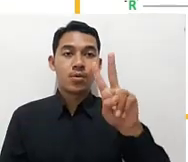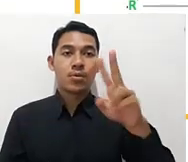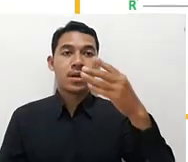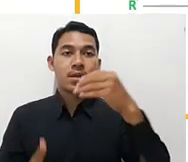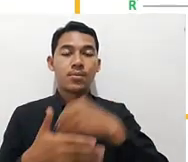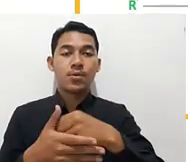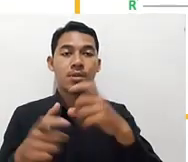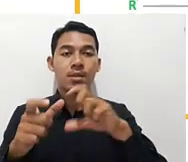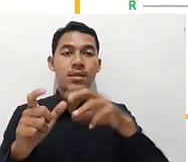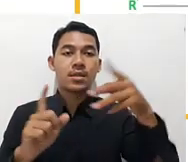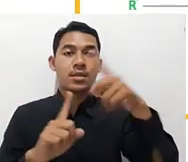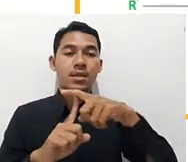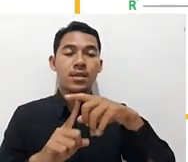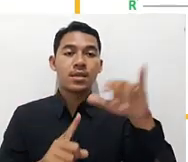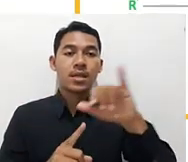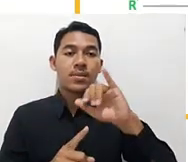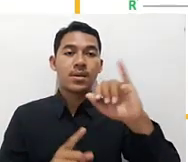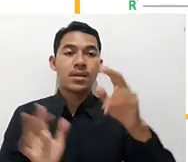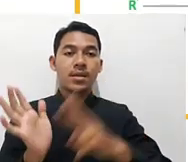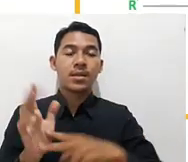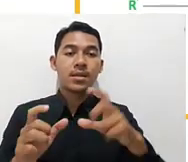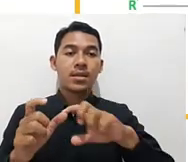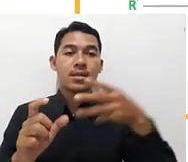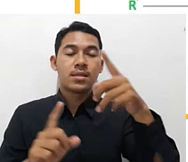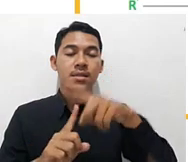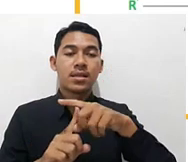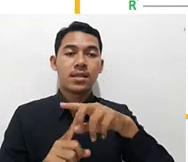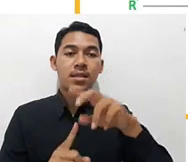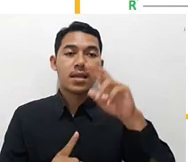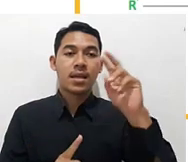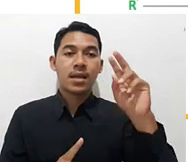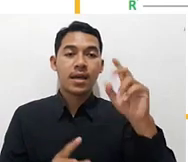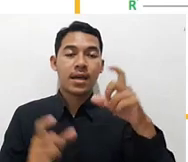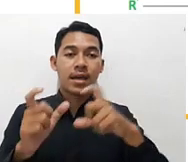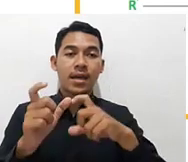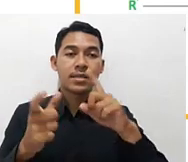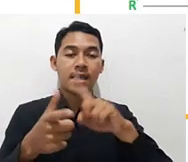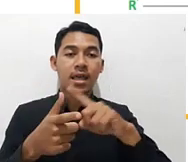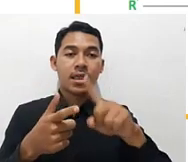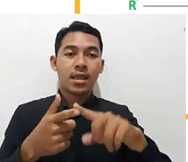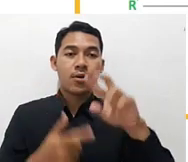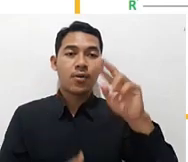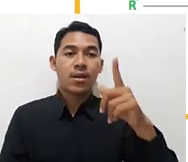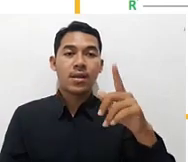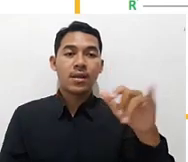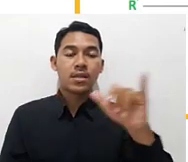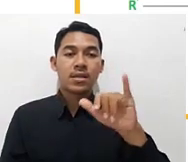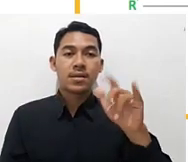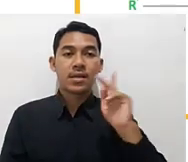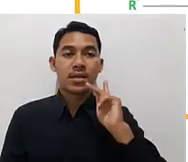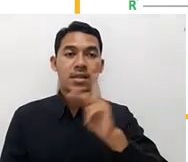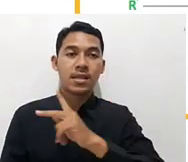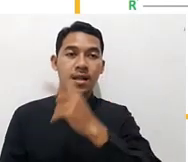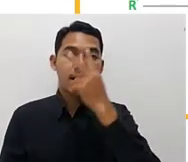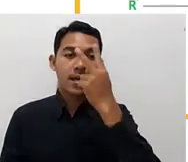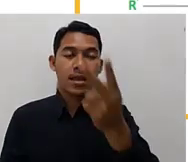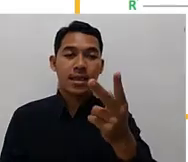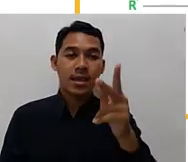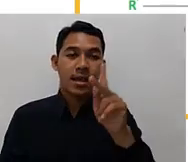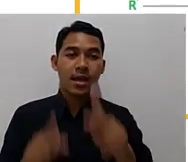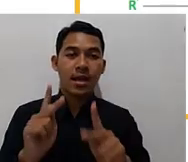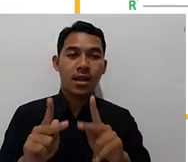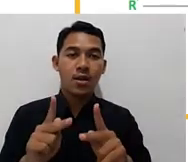yaitu set sama reset atau kita singkat dengan S dengan R. Kemudian juga di sini dapat kita lihat ya bahwa